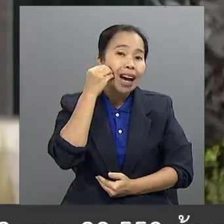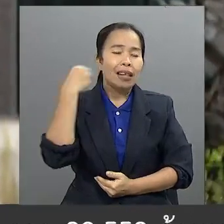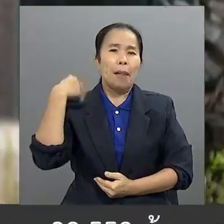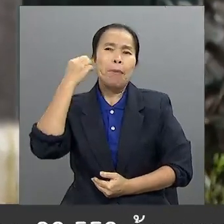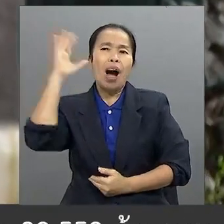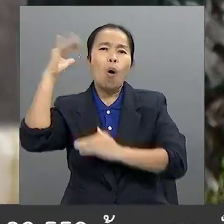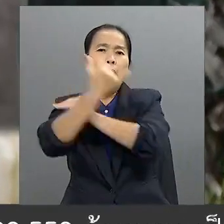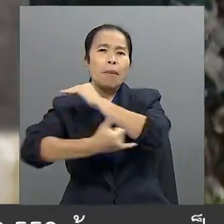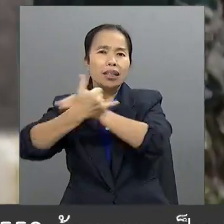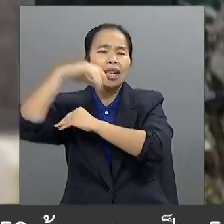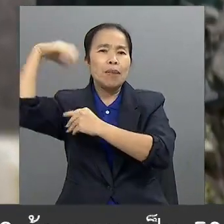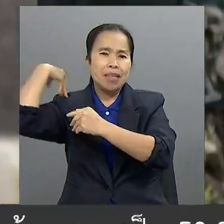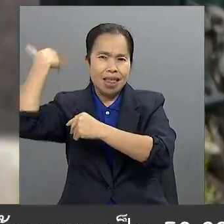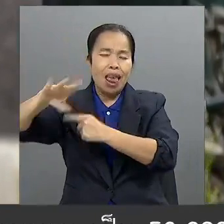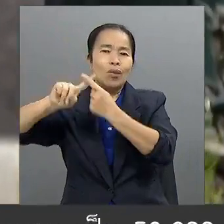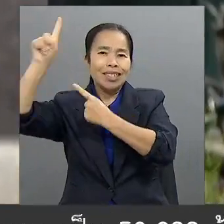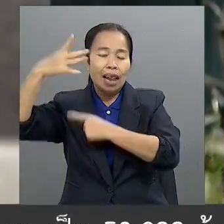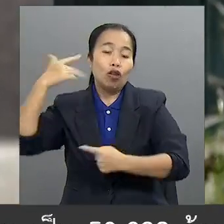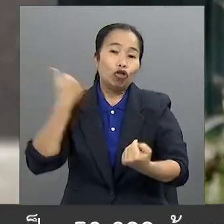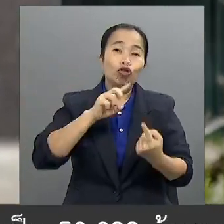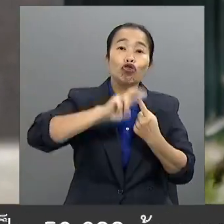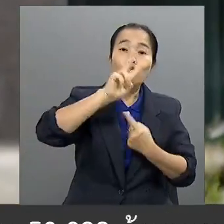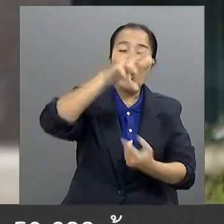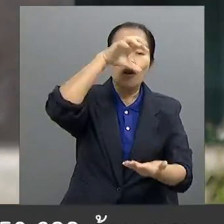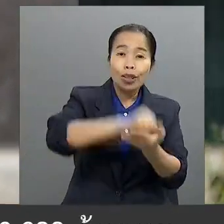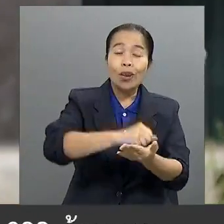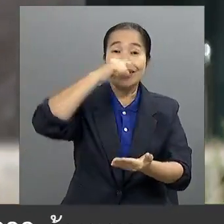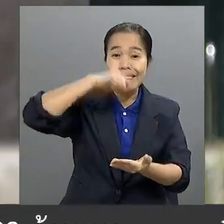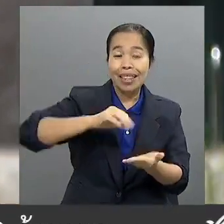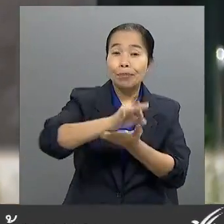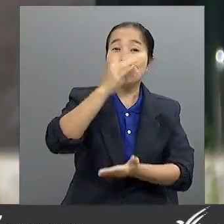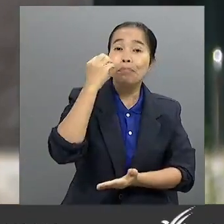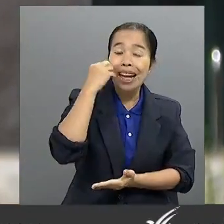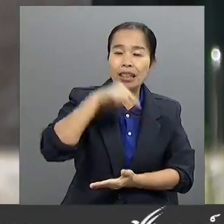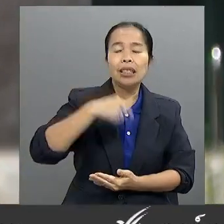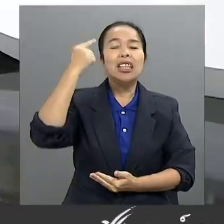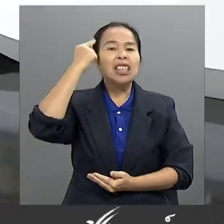จในพื้นที่ที่น่าจะเป็นตัวหนุนเสริมทำให้ธุรกิจอสังหาริมทรัพย์ของภูเก็ต